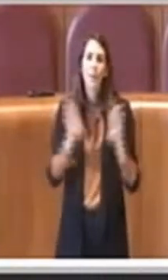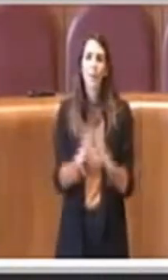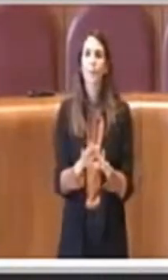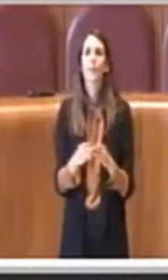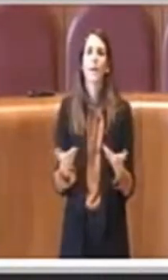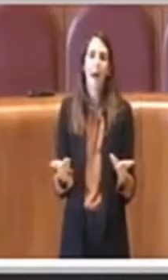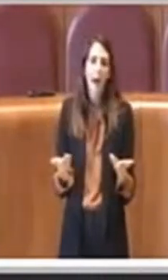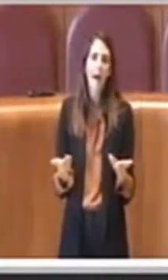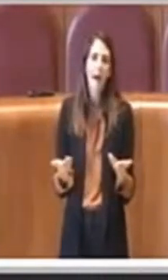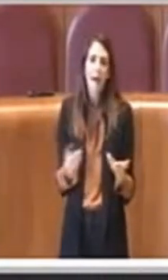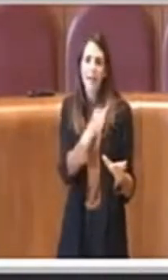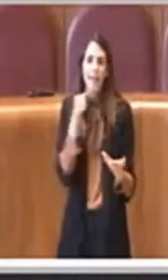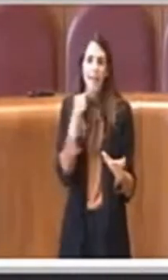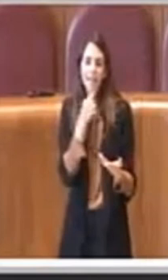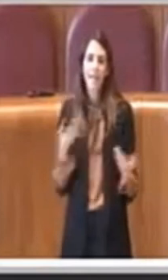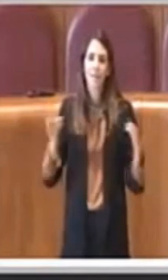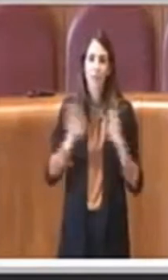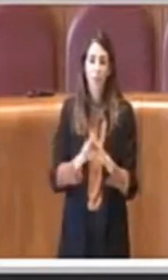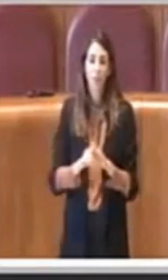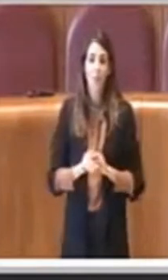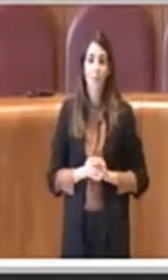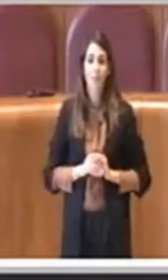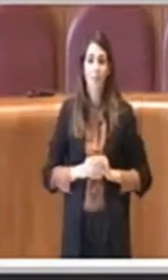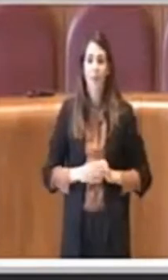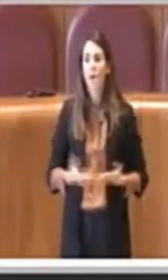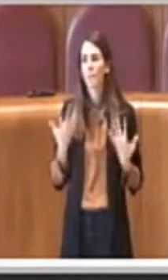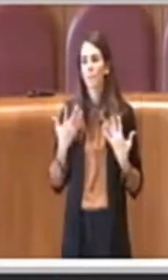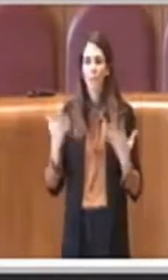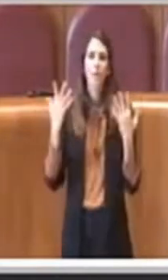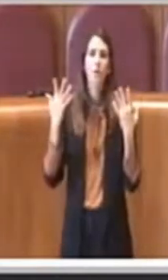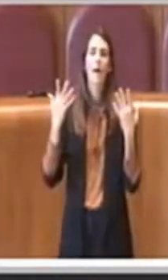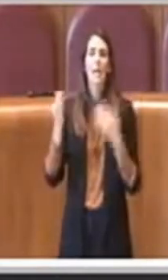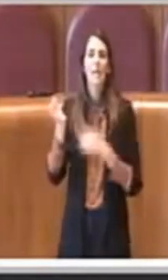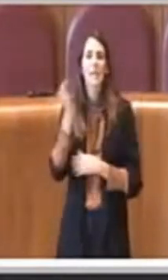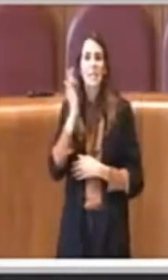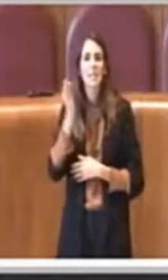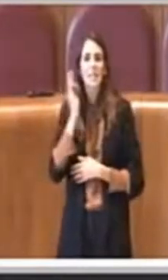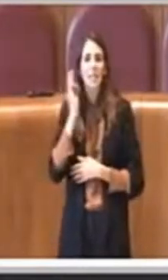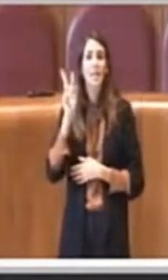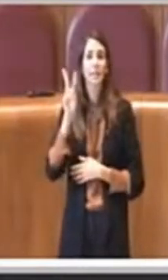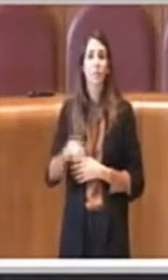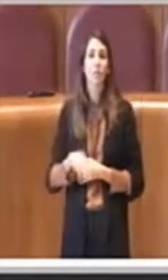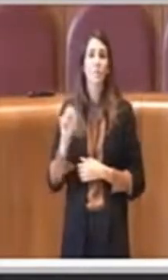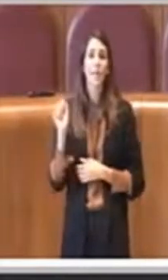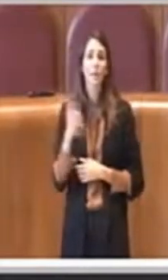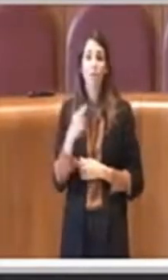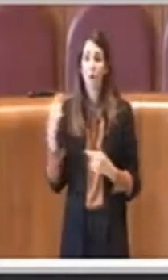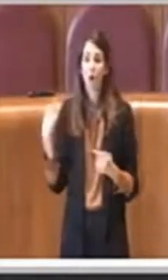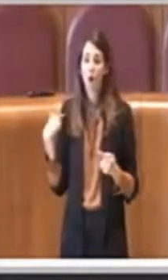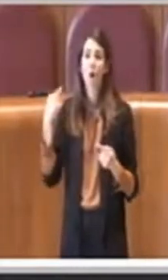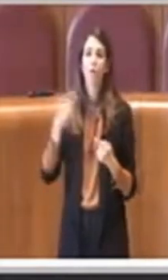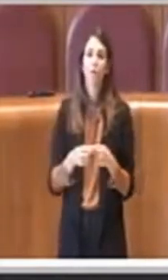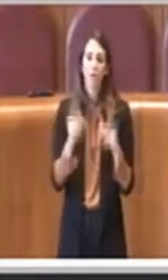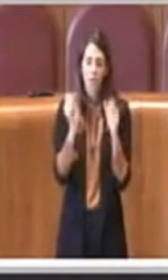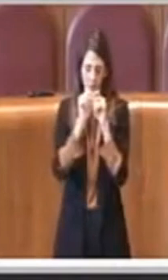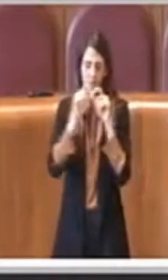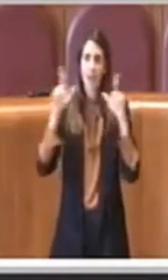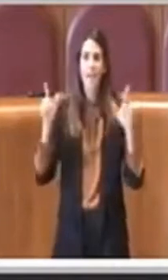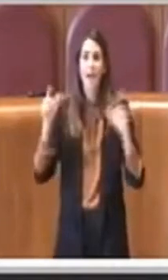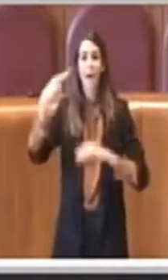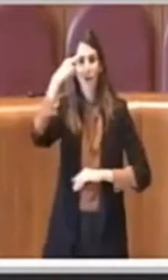mancherebbe altro. Per fortuna Zingaretti dal 2012 si è svegliato dal torpore e si è reso conto che aveva